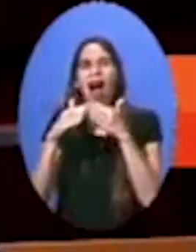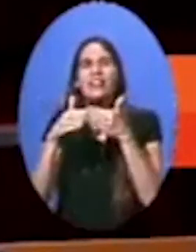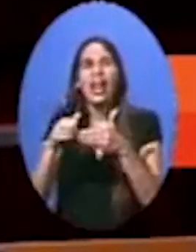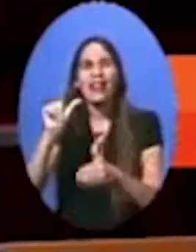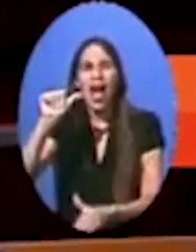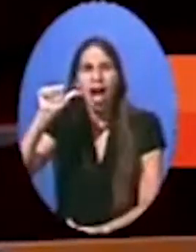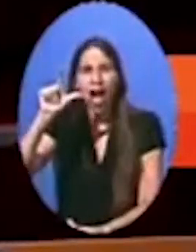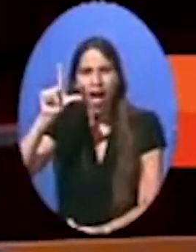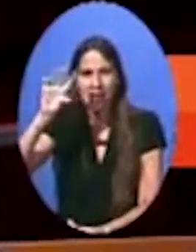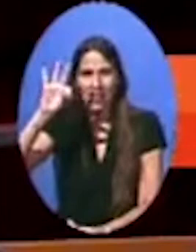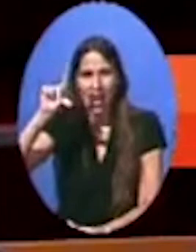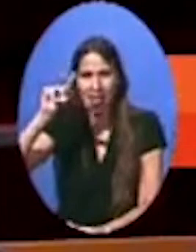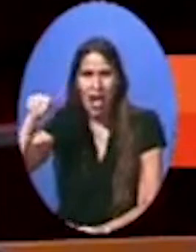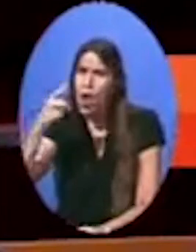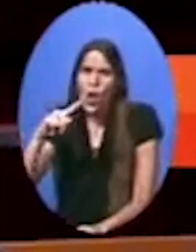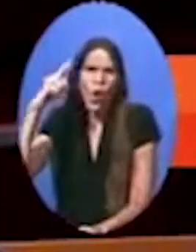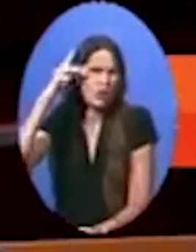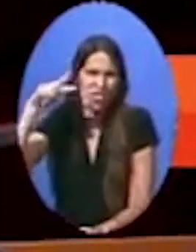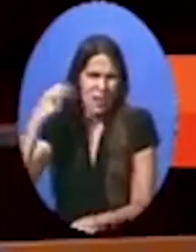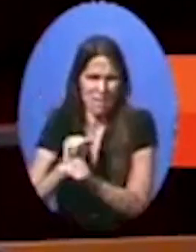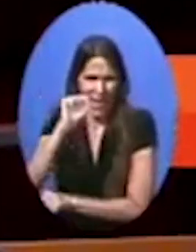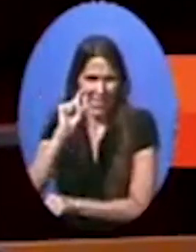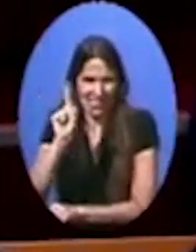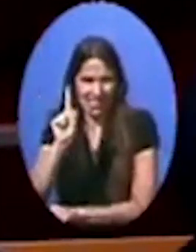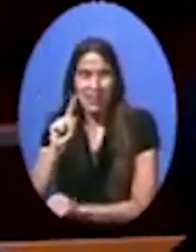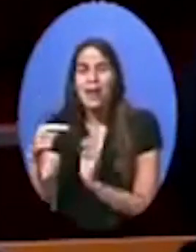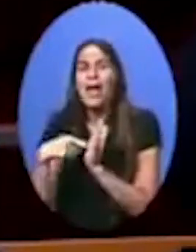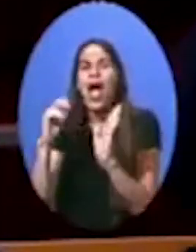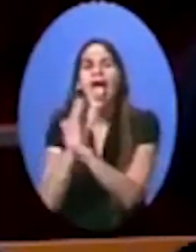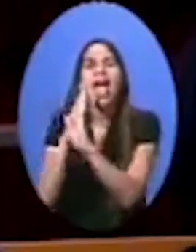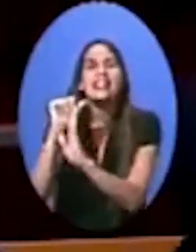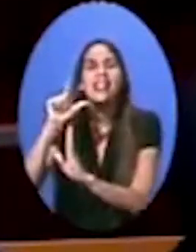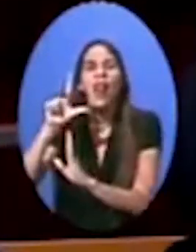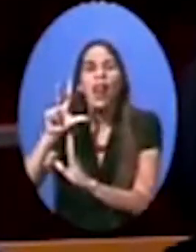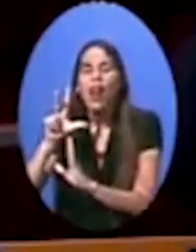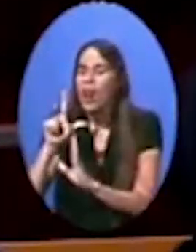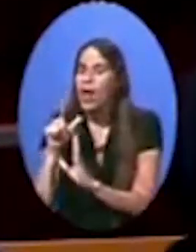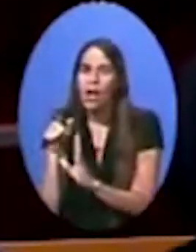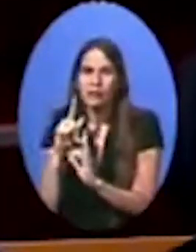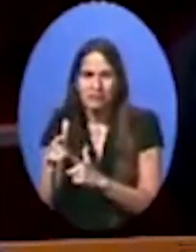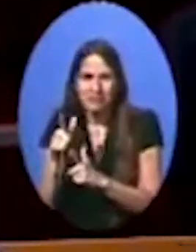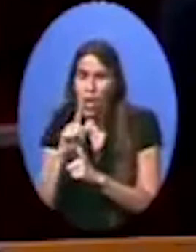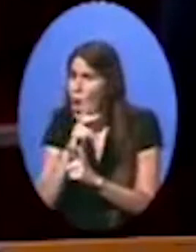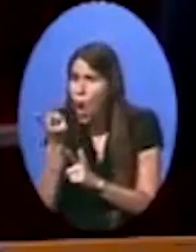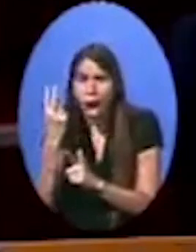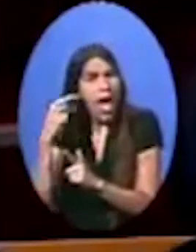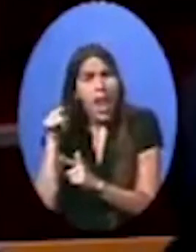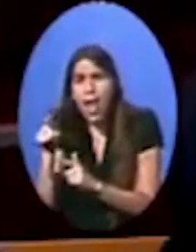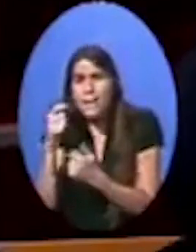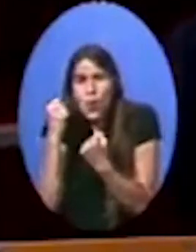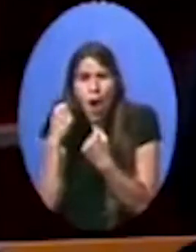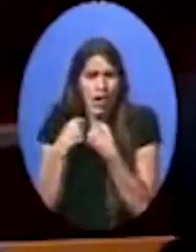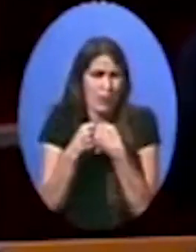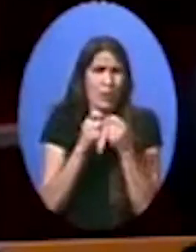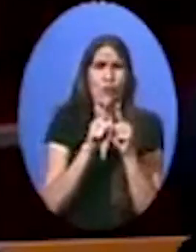אלטלנה זה לא איזה חשש שיהיה מרד. אתה יודע למה? כי לאצ"ל לא היה מספיק כוח להתמודד עם הארגון